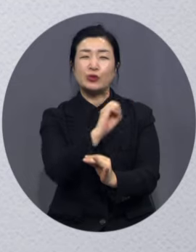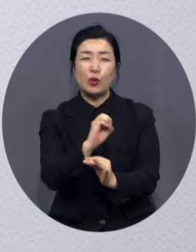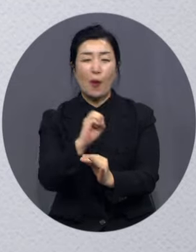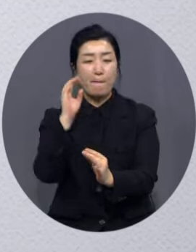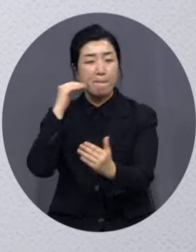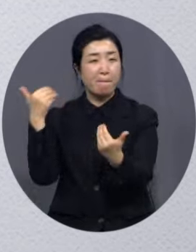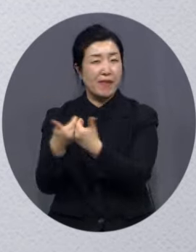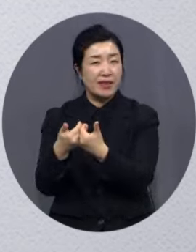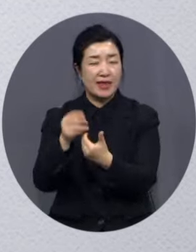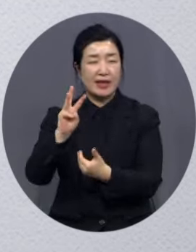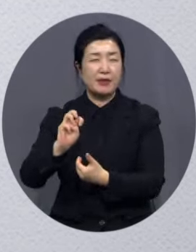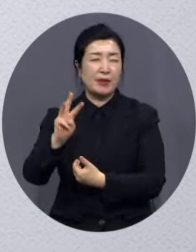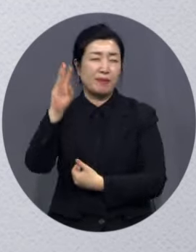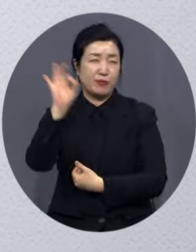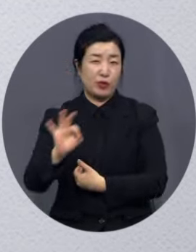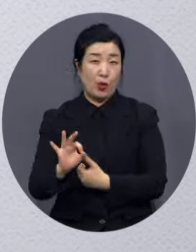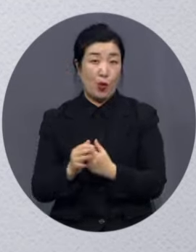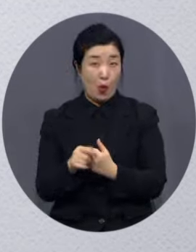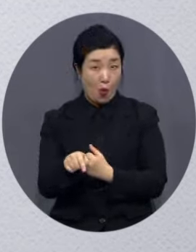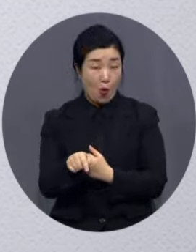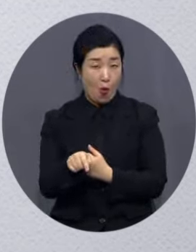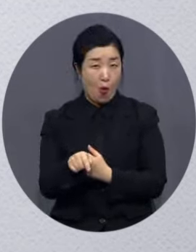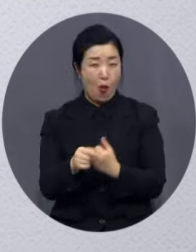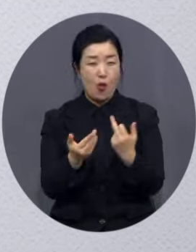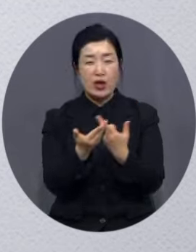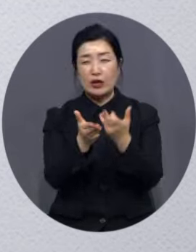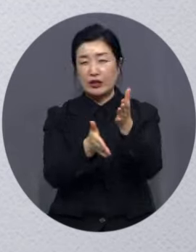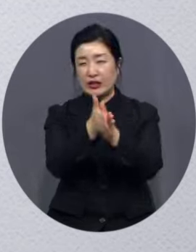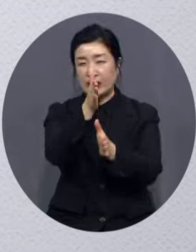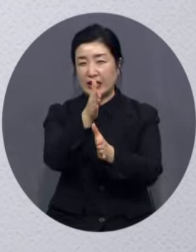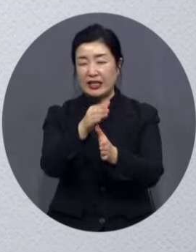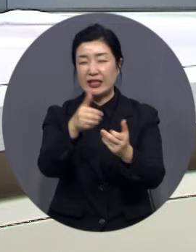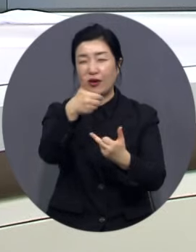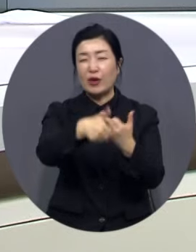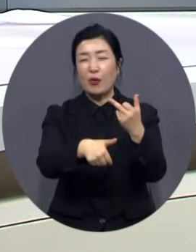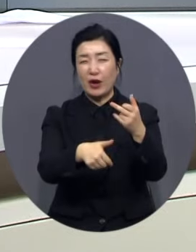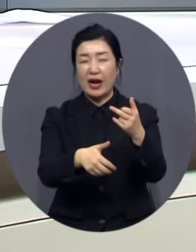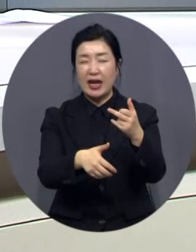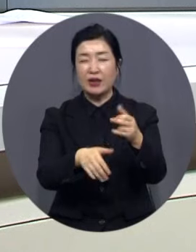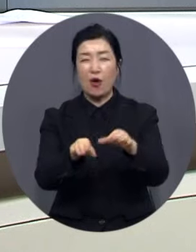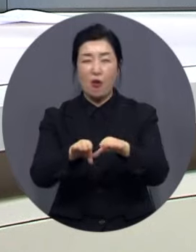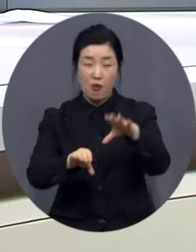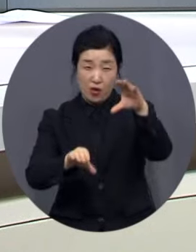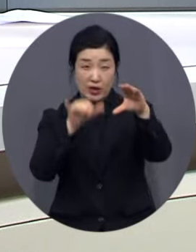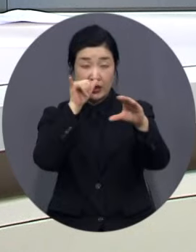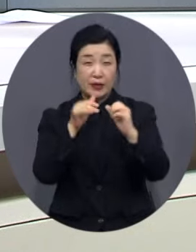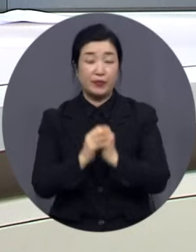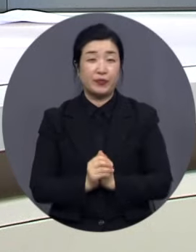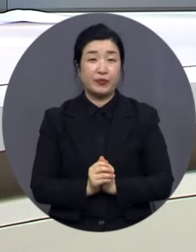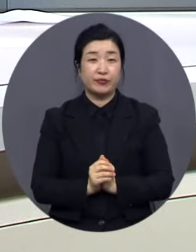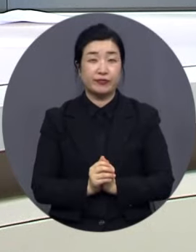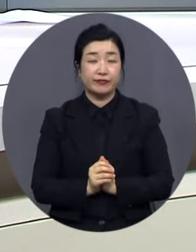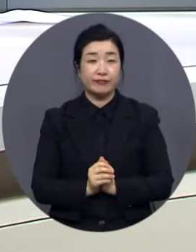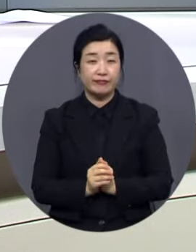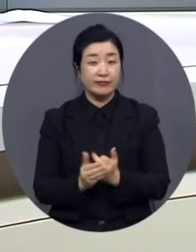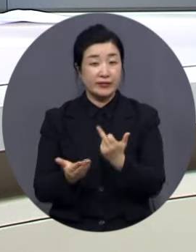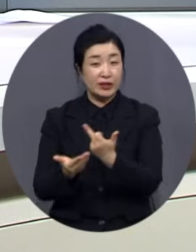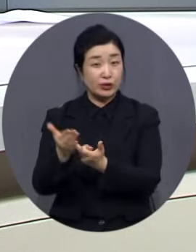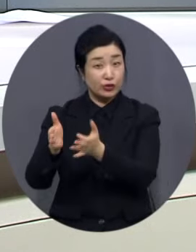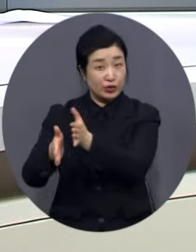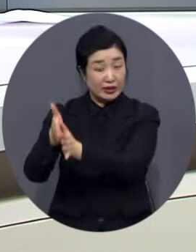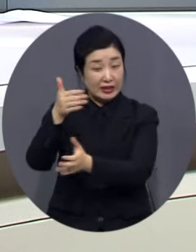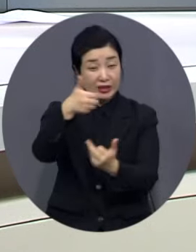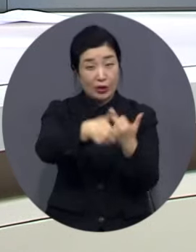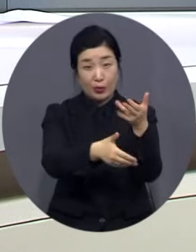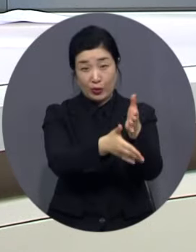반대가 33% 제주시 지역보다 찬성 여론이 높았습니다 예 자이 수치를 보면은 제주시 지역과 서귀포시